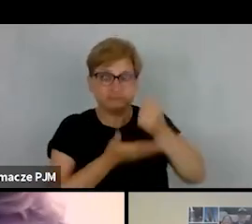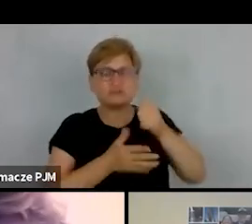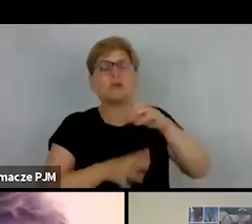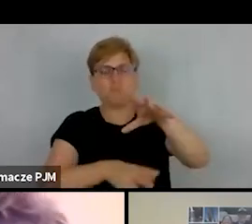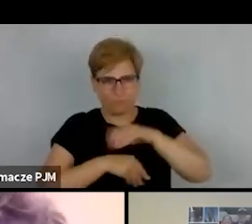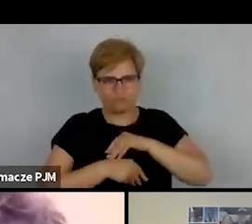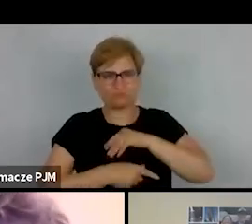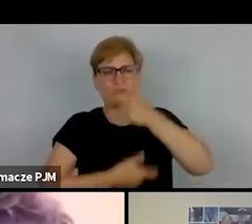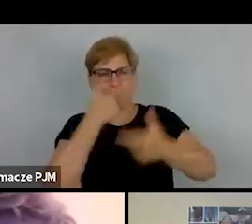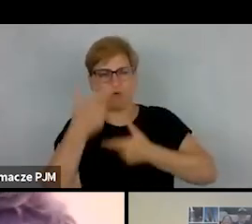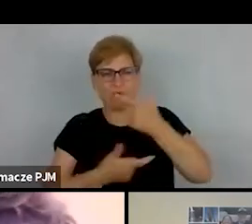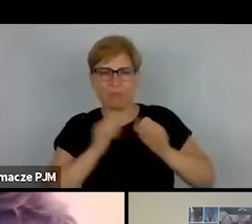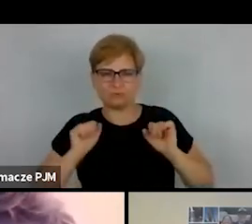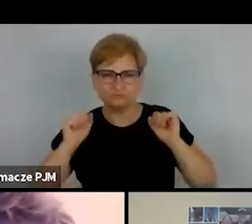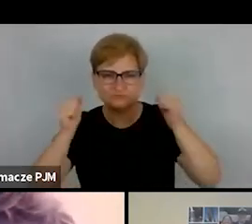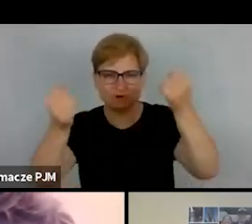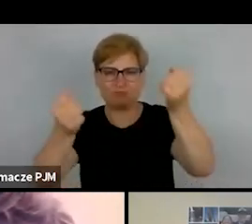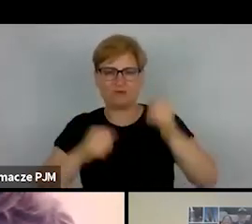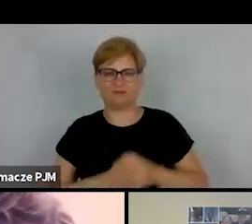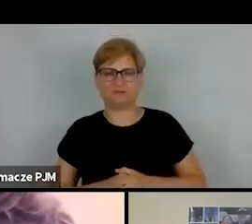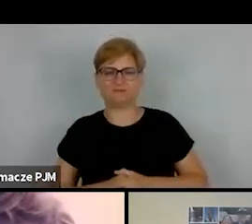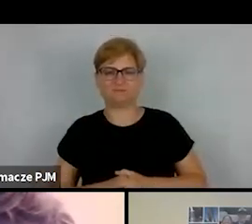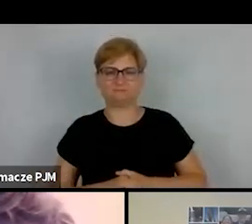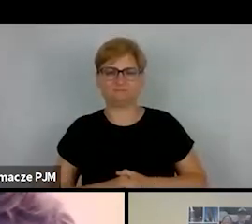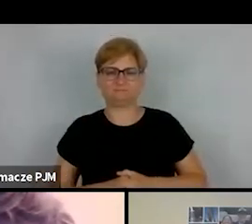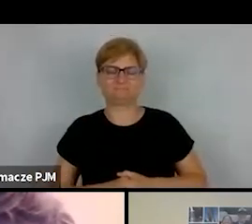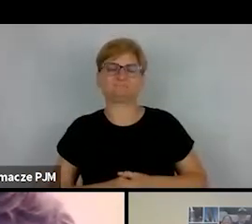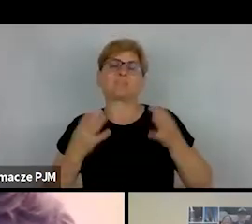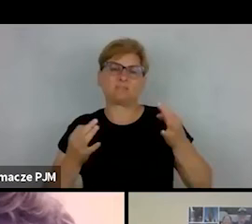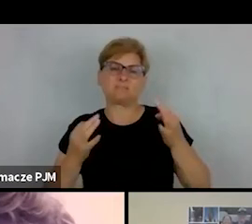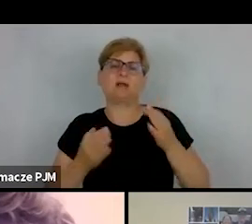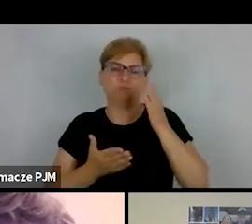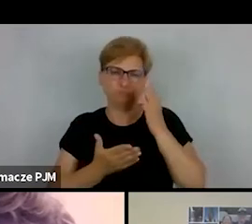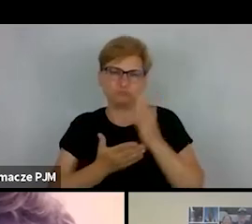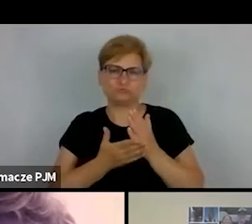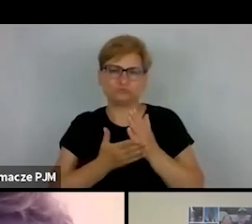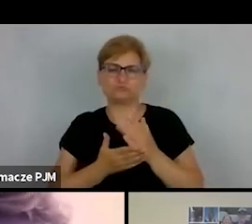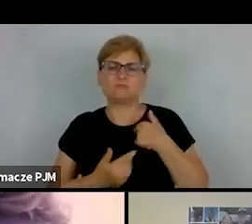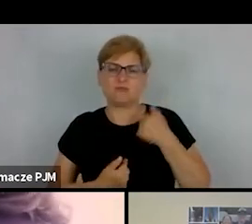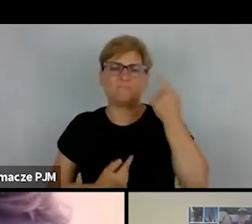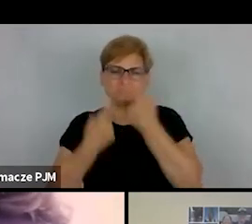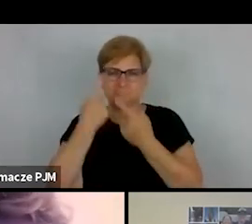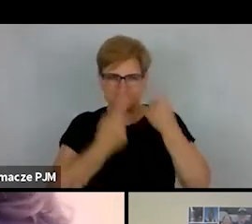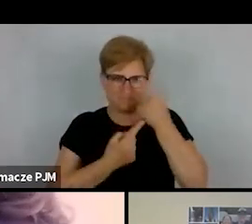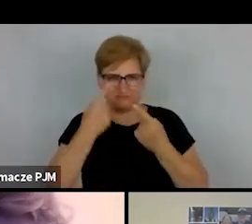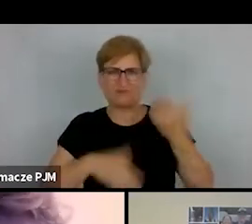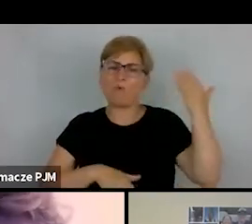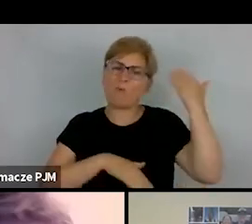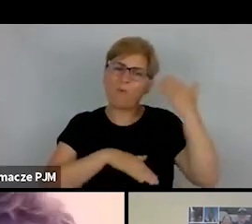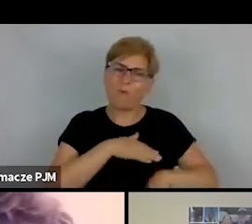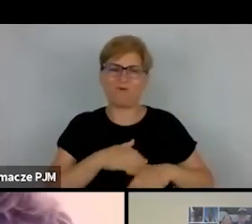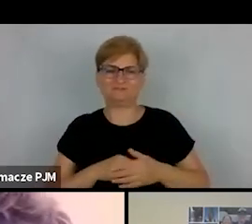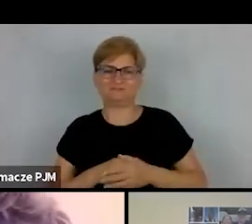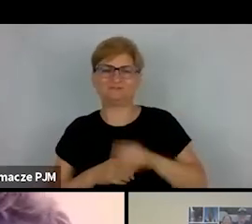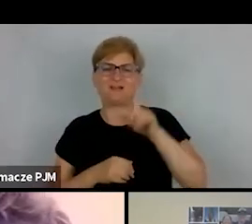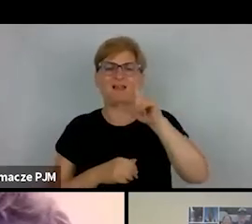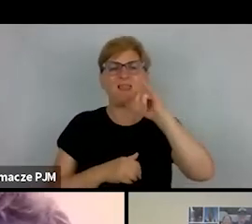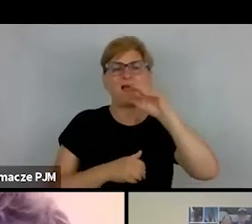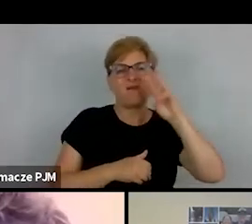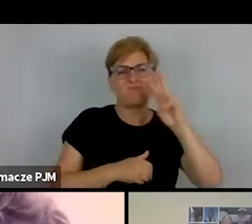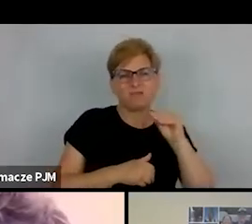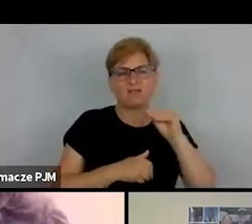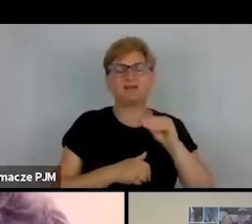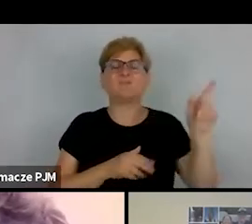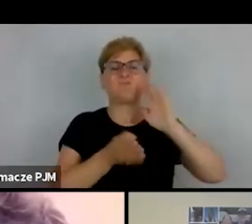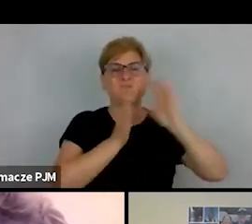długofalowe. I w tym momencie myślę, że skończę już live stream na Facebooku,